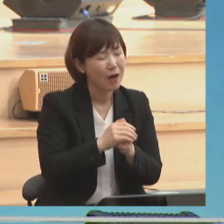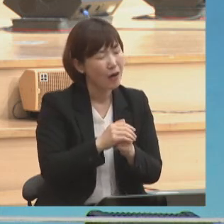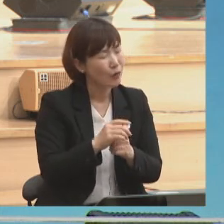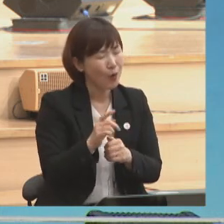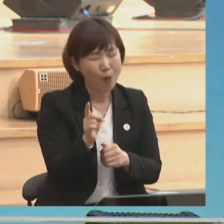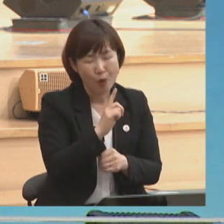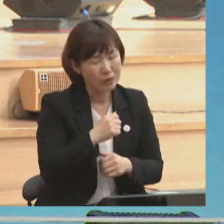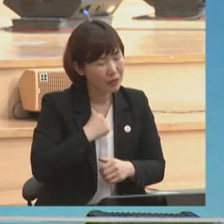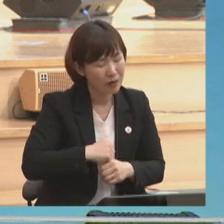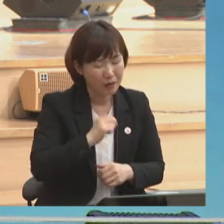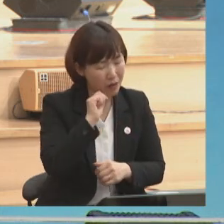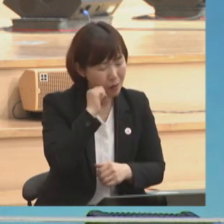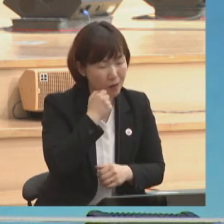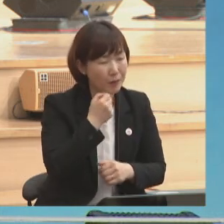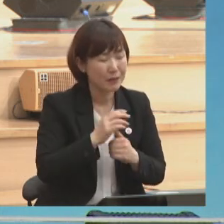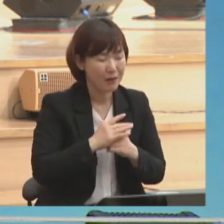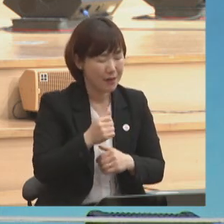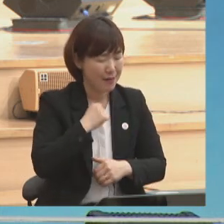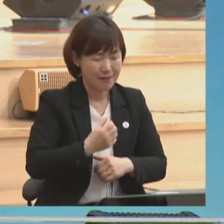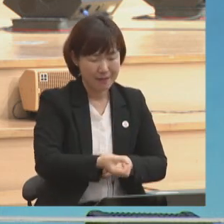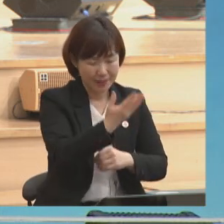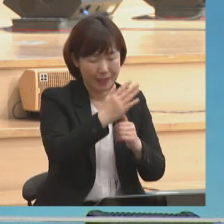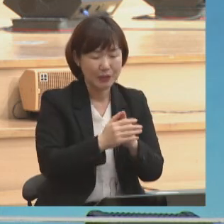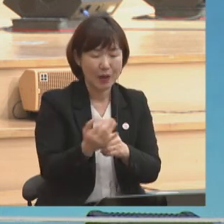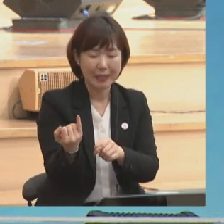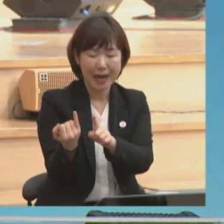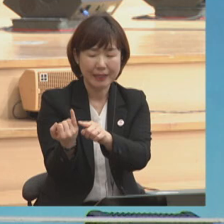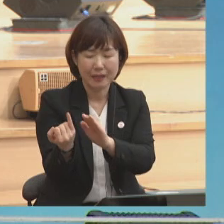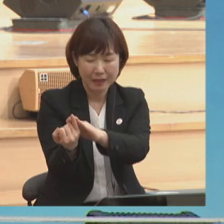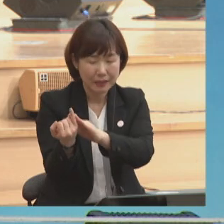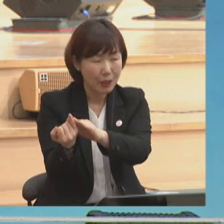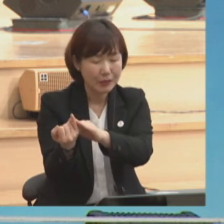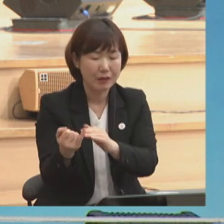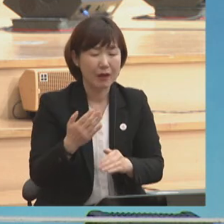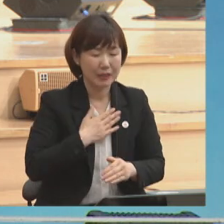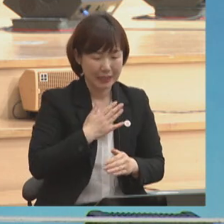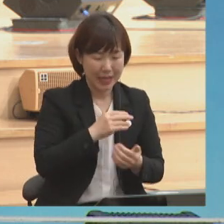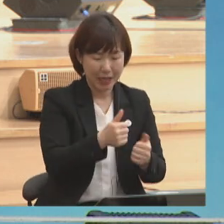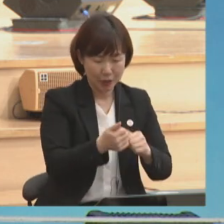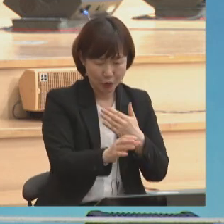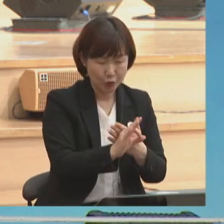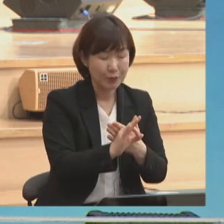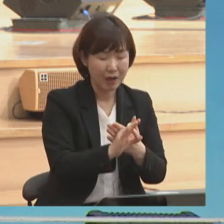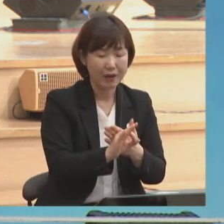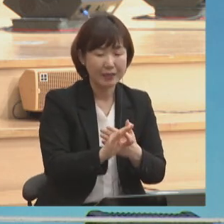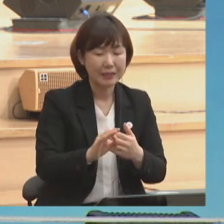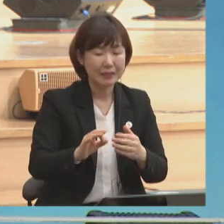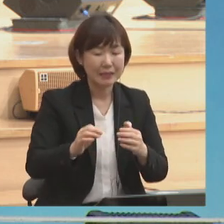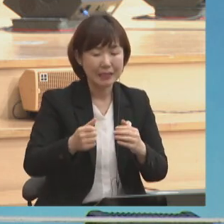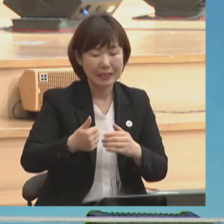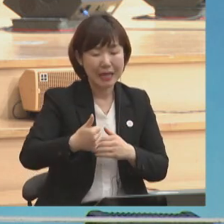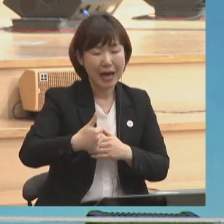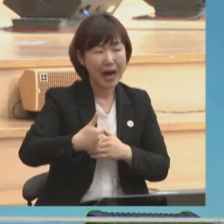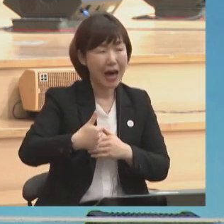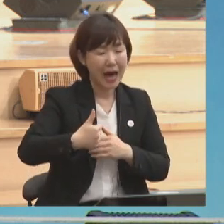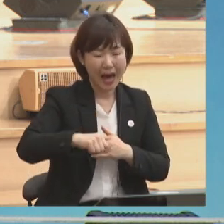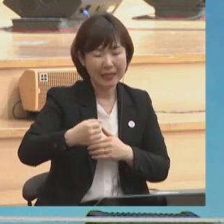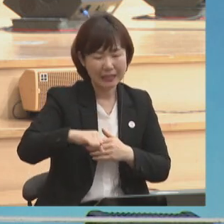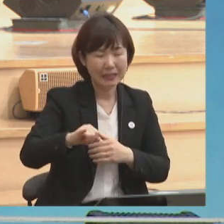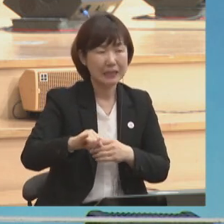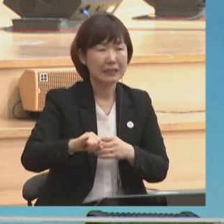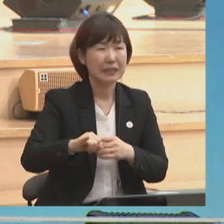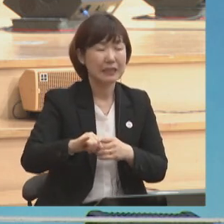깨우고 유서를 쓰고 죽으면 아이들에게 자살의 불명예를 안길까